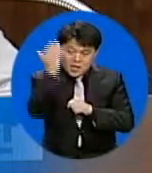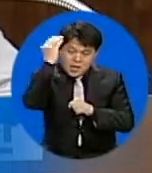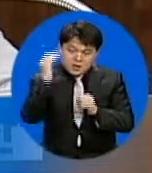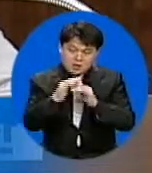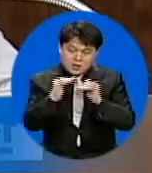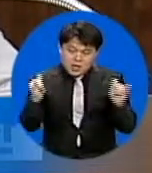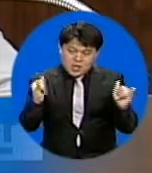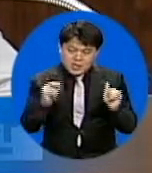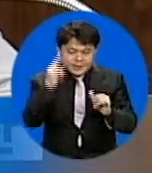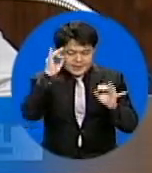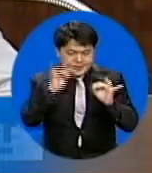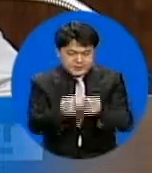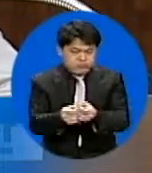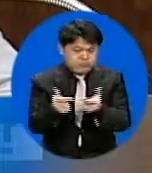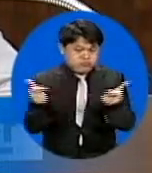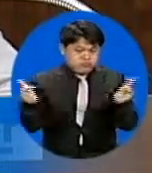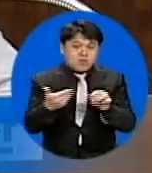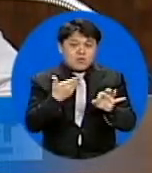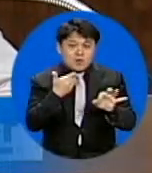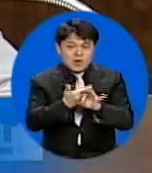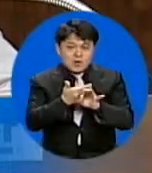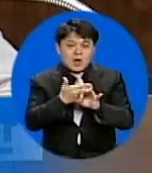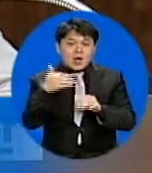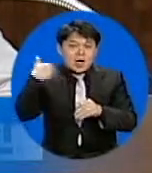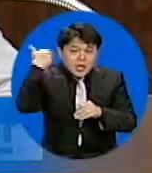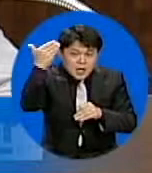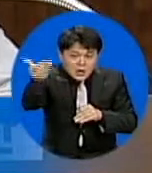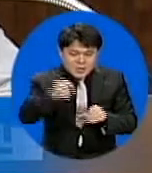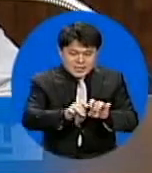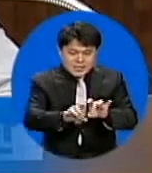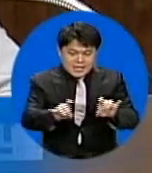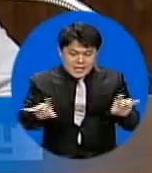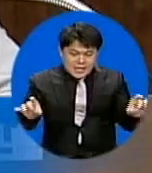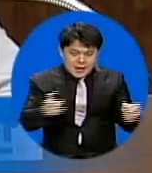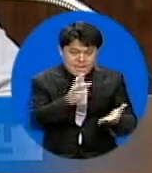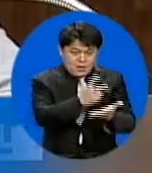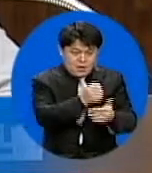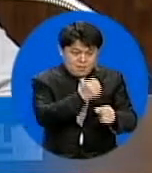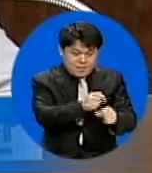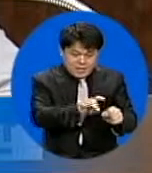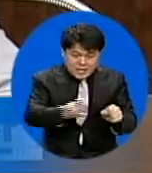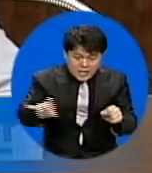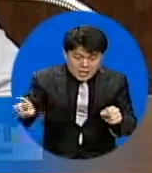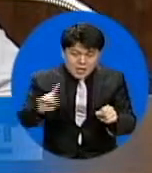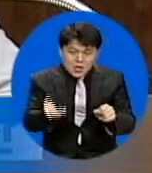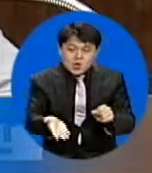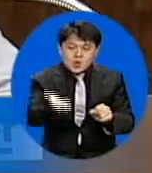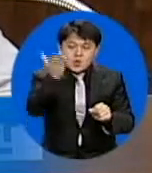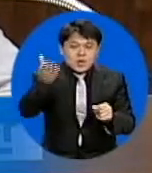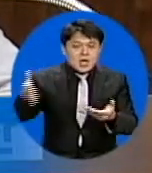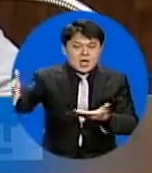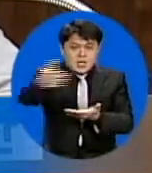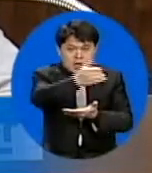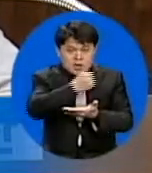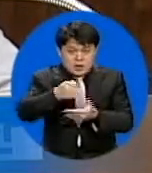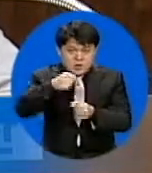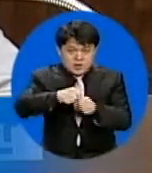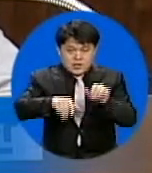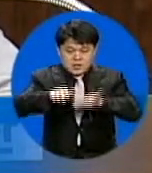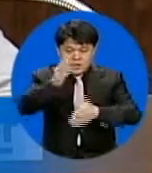형성하게 된다면 결과적으로 각각의 차별금지법 제정 운동이 전반적인 포괄적인